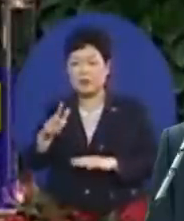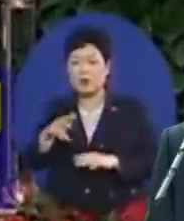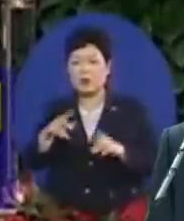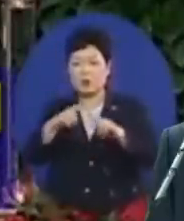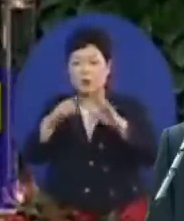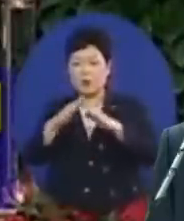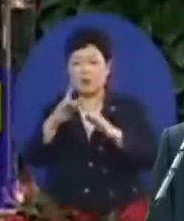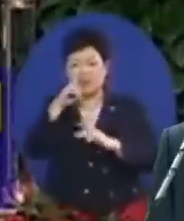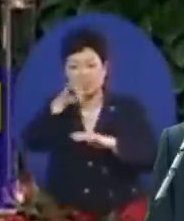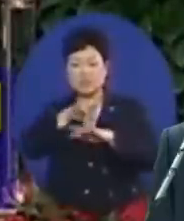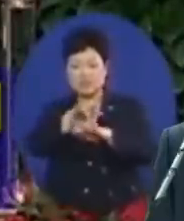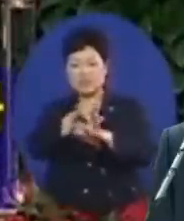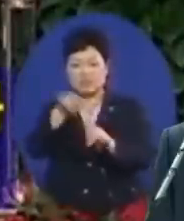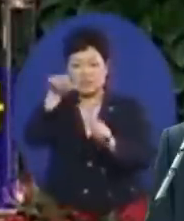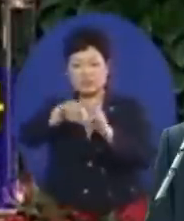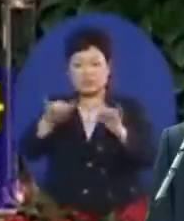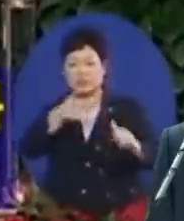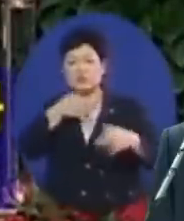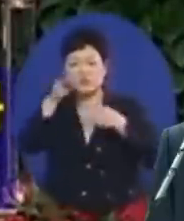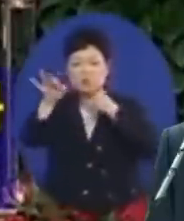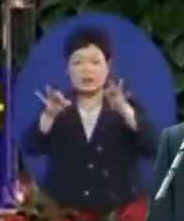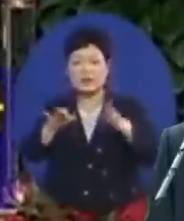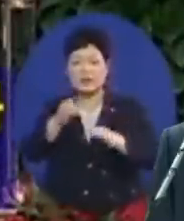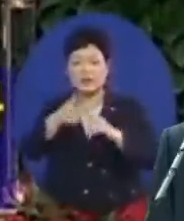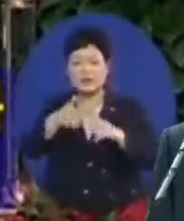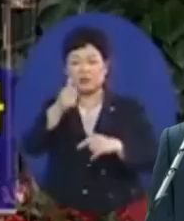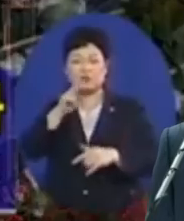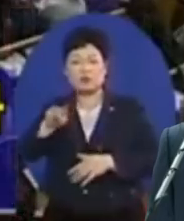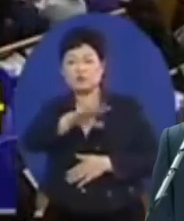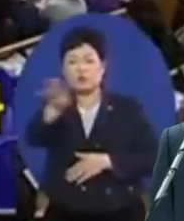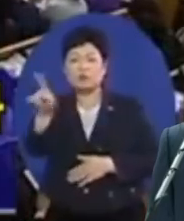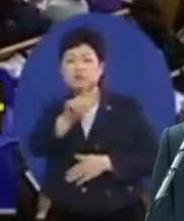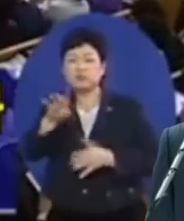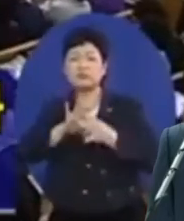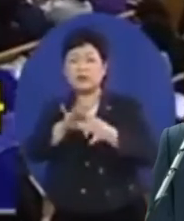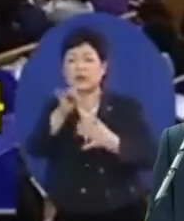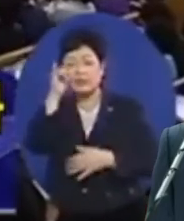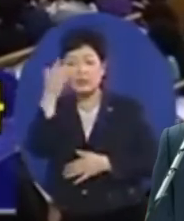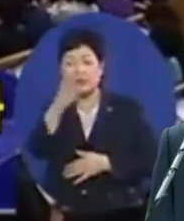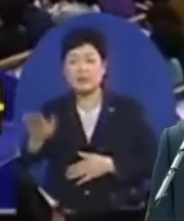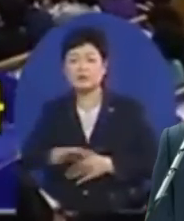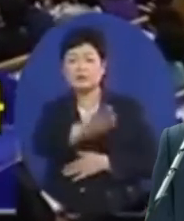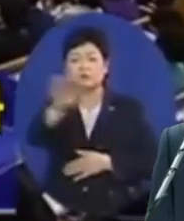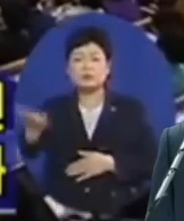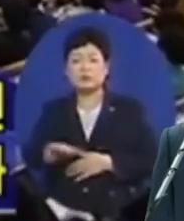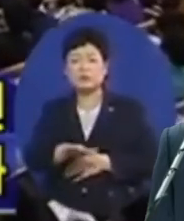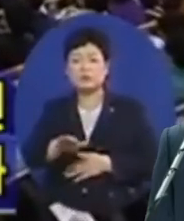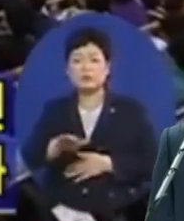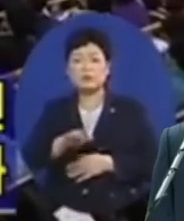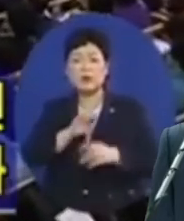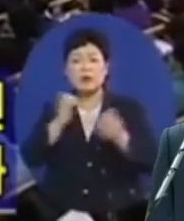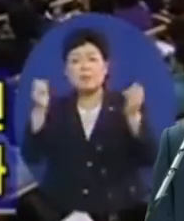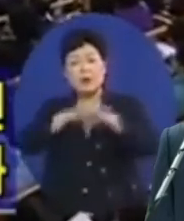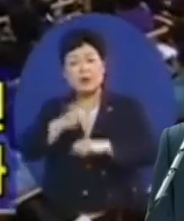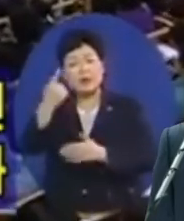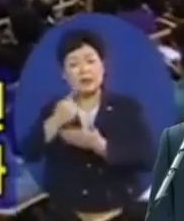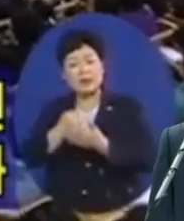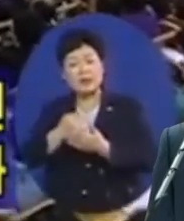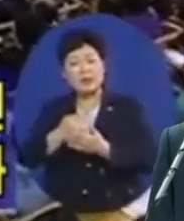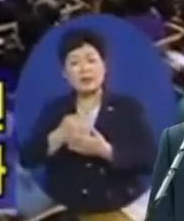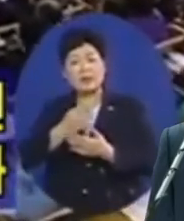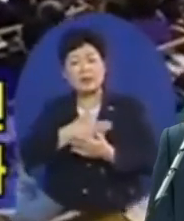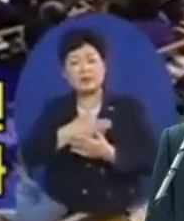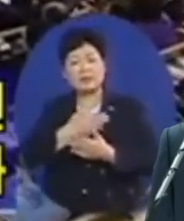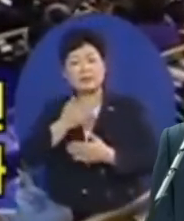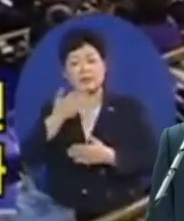있어 크게 소리 질러 이르되, 아 나사렛 예수여, 우리가 당신과 무슨 상관이 있나이까? 우리를 멸하러 왔나이까? 나는 당신이 누구인 줄